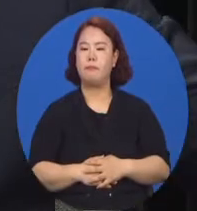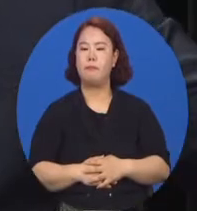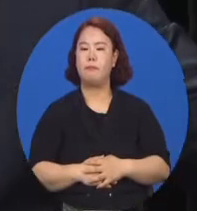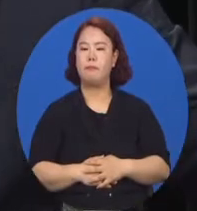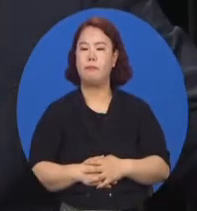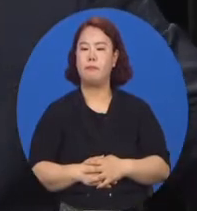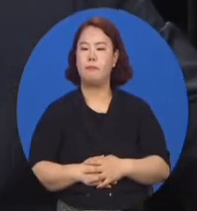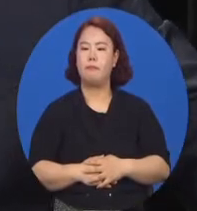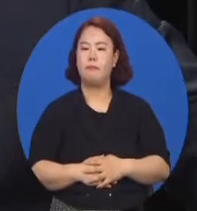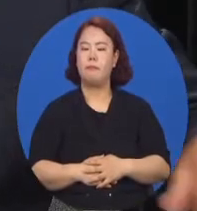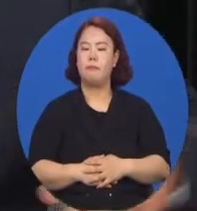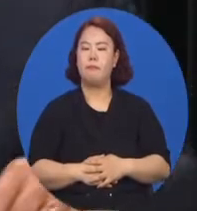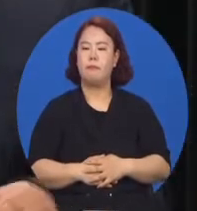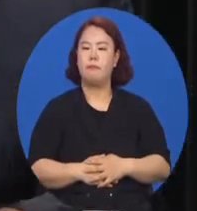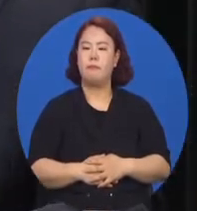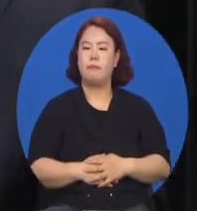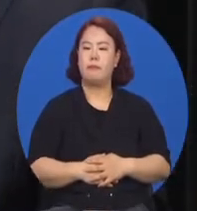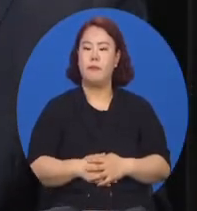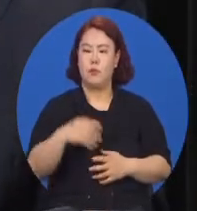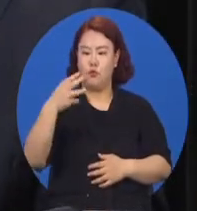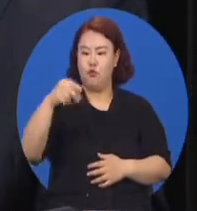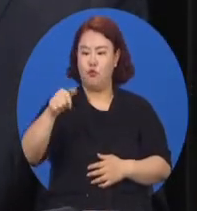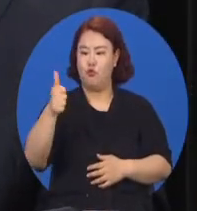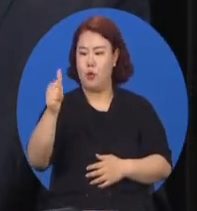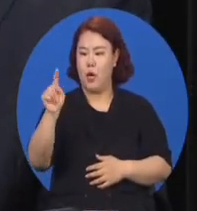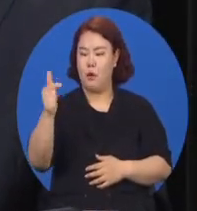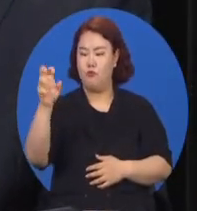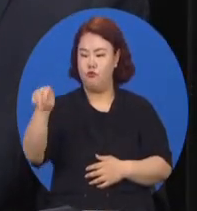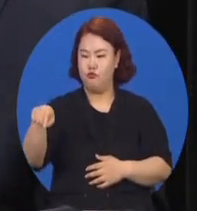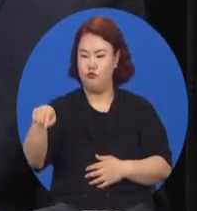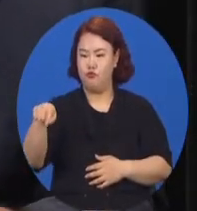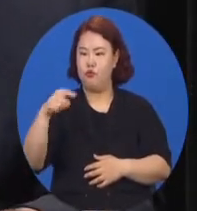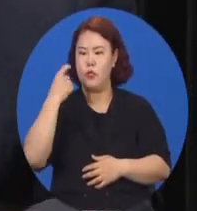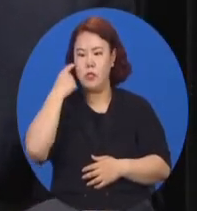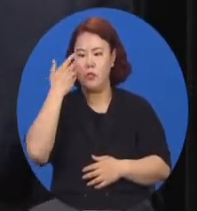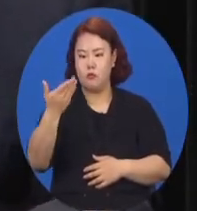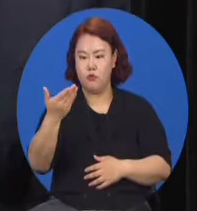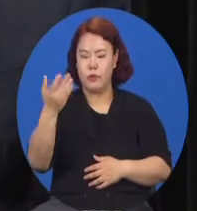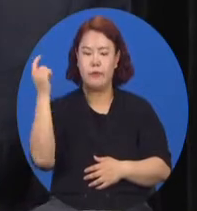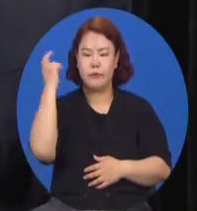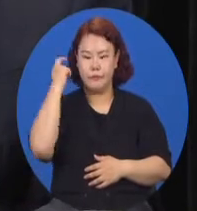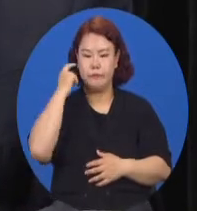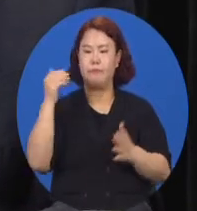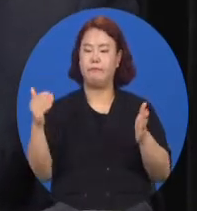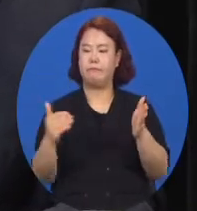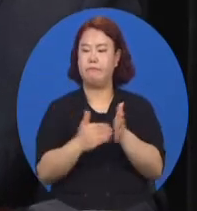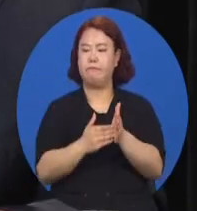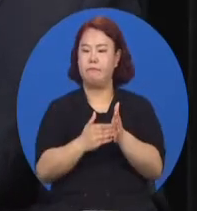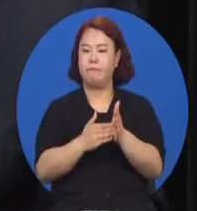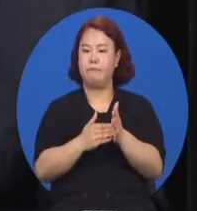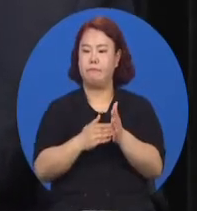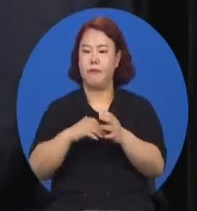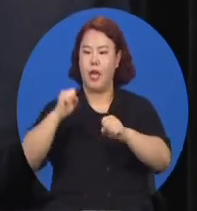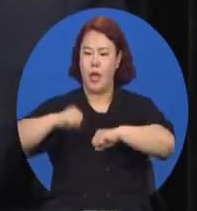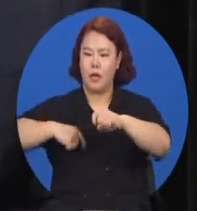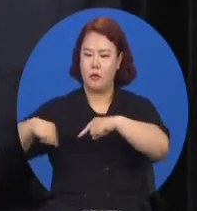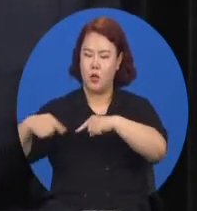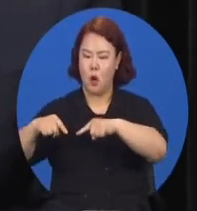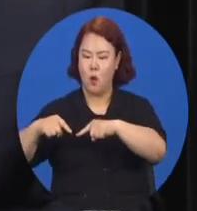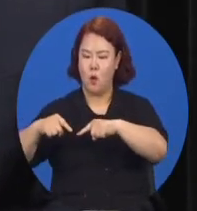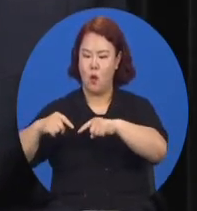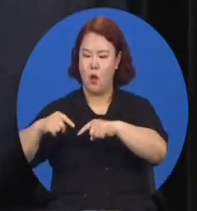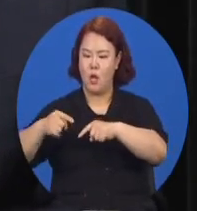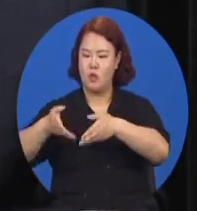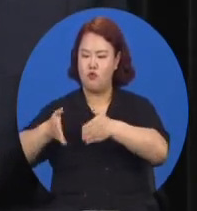주실까요? 요한 군수님 그 질문 많이 들었는데요. 행정관료 출신들이 가지고